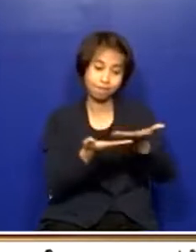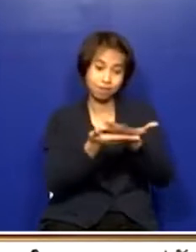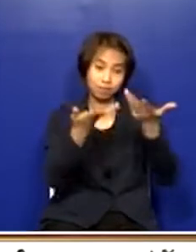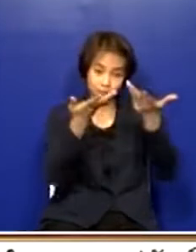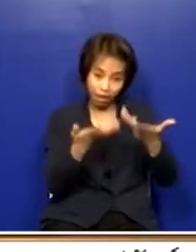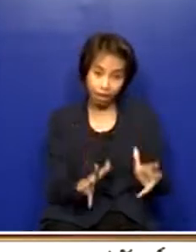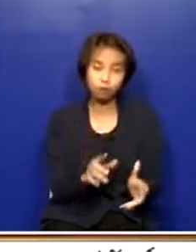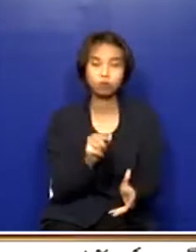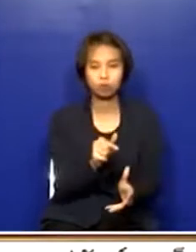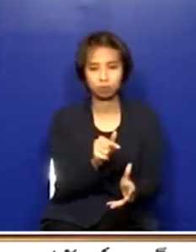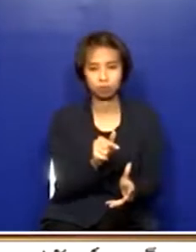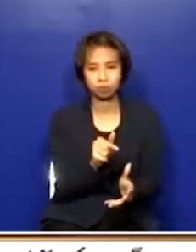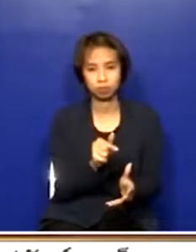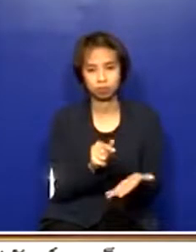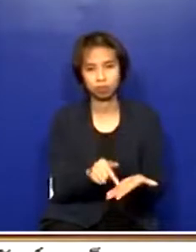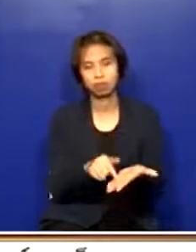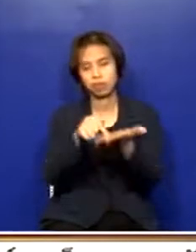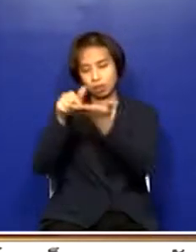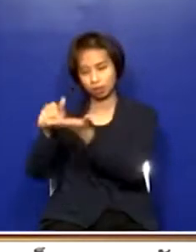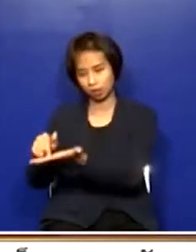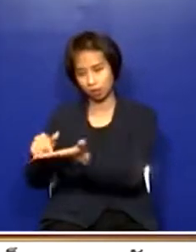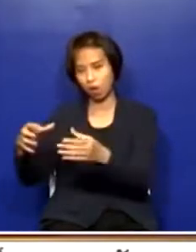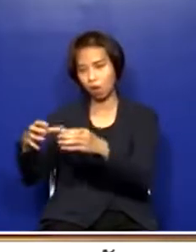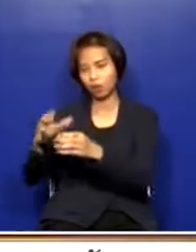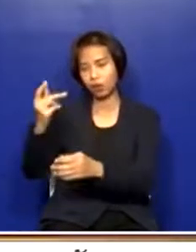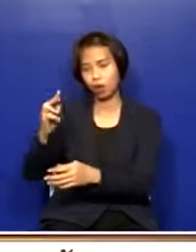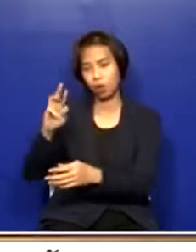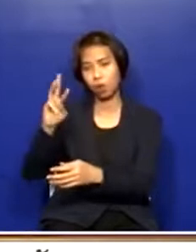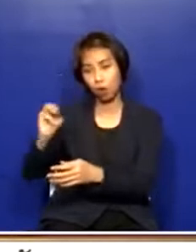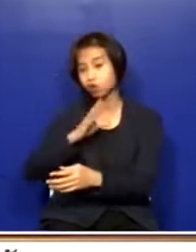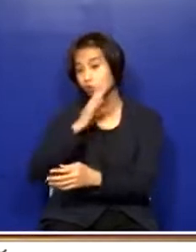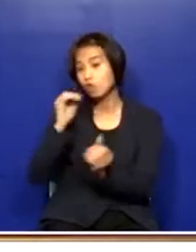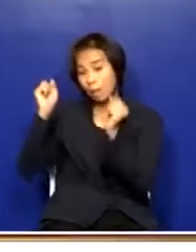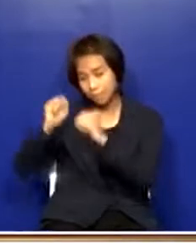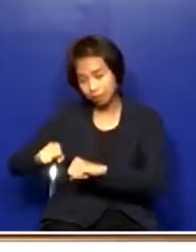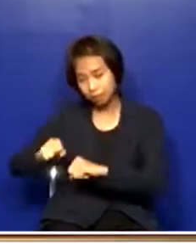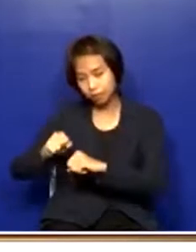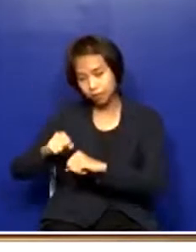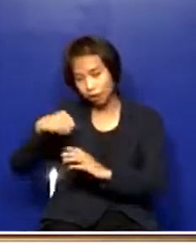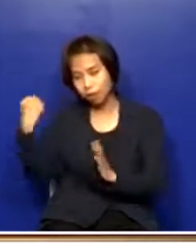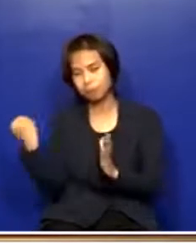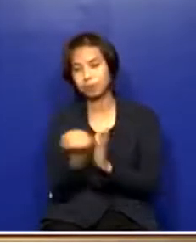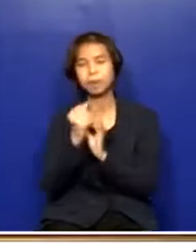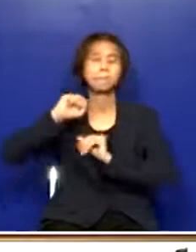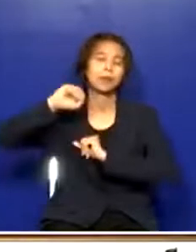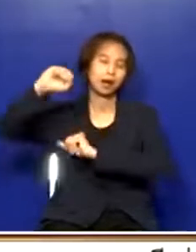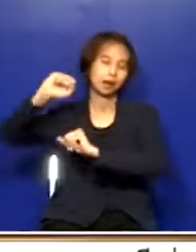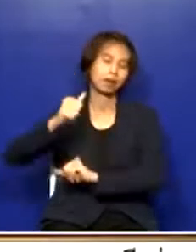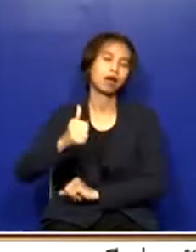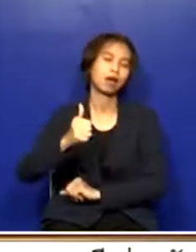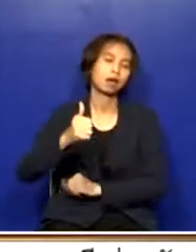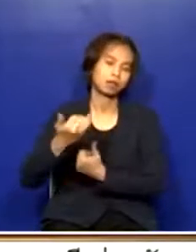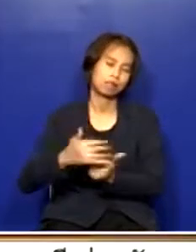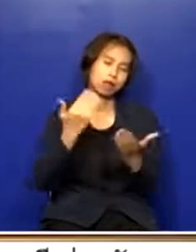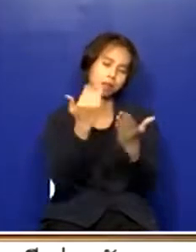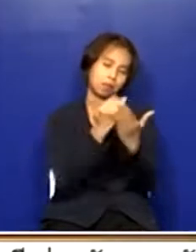เมื่อ Hilเห็ชอบidingได่งก็พ gradesวคอจำ